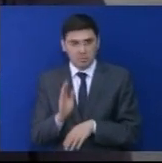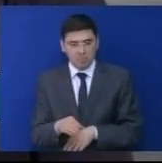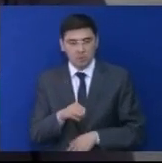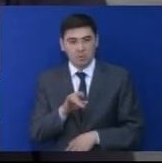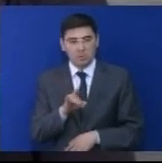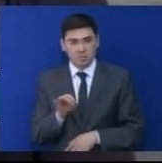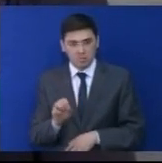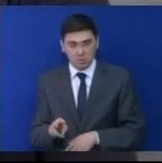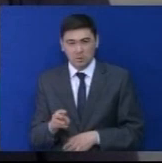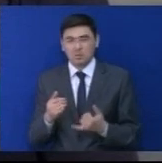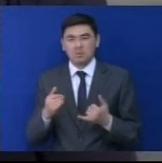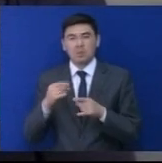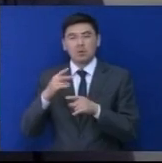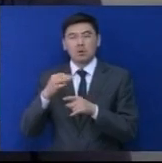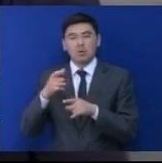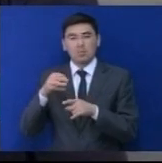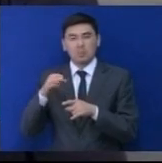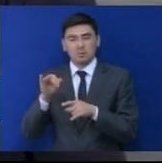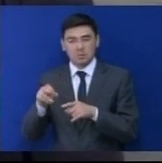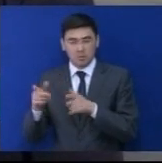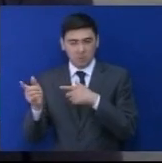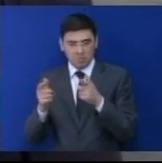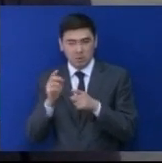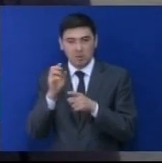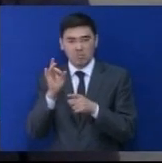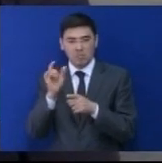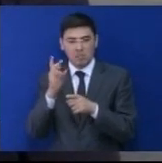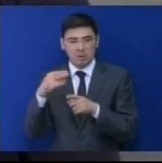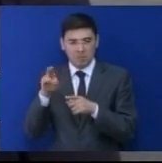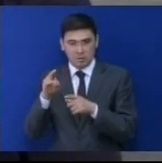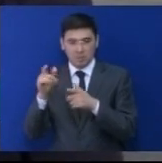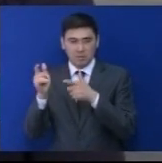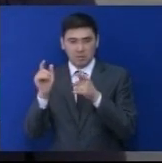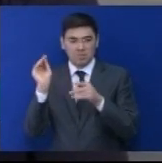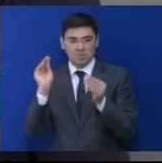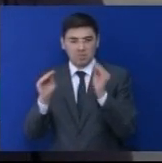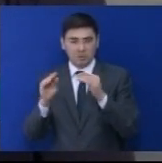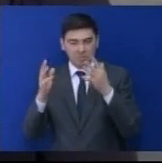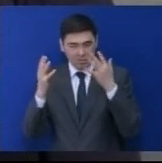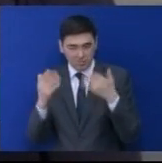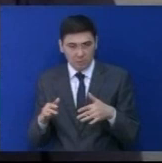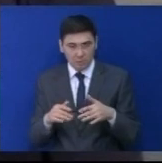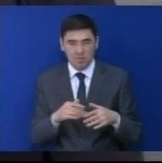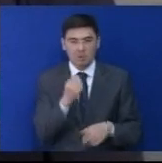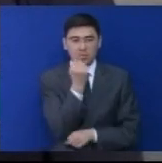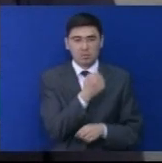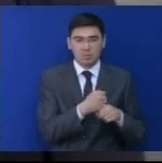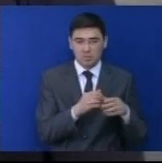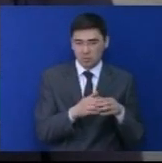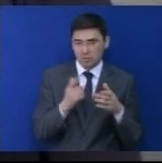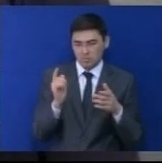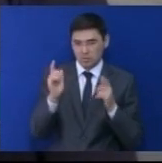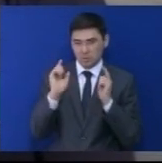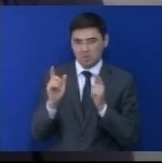Уже сделан логотип города, уже забрендировали город. То есть рабочая группа уже одобрила данный логотип. Сейчас